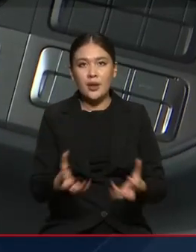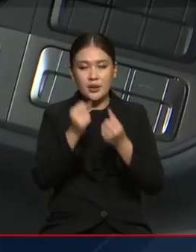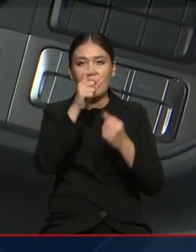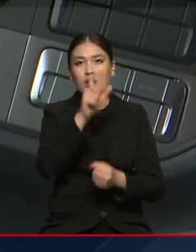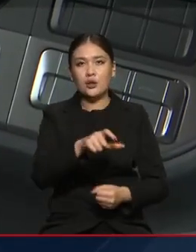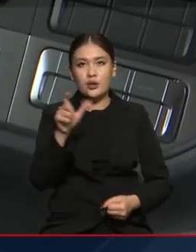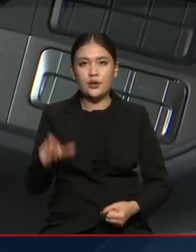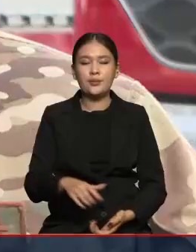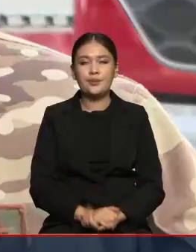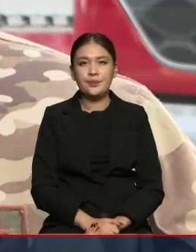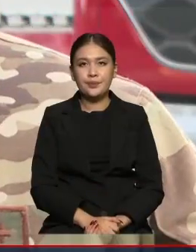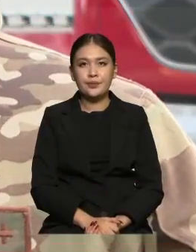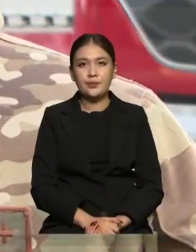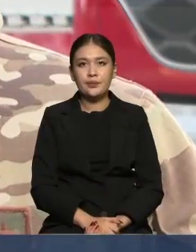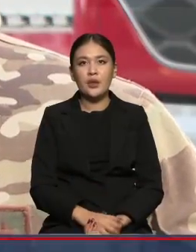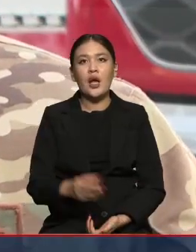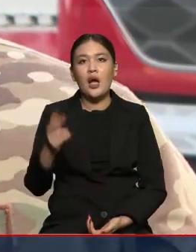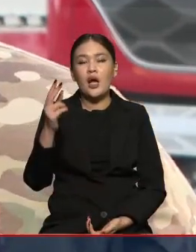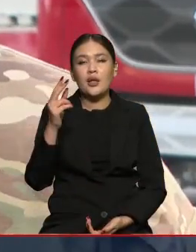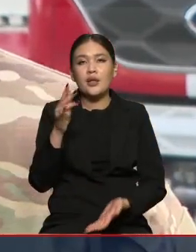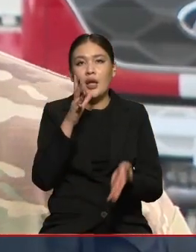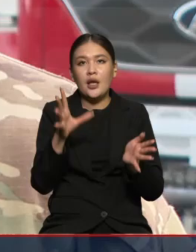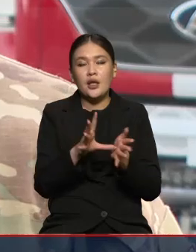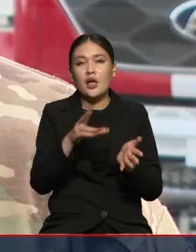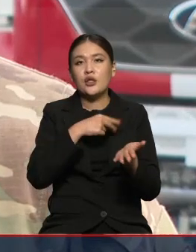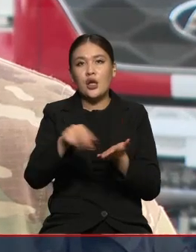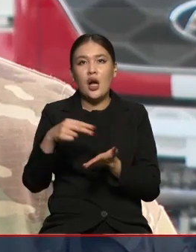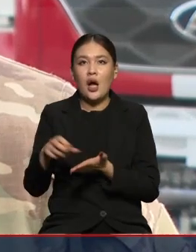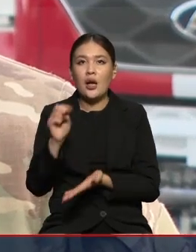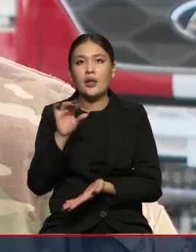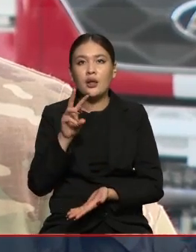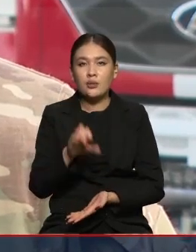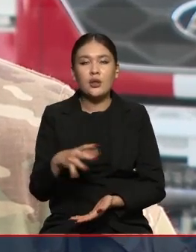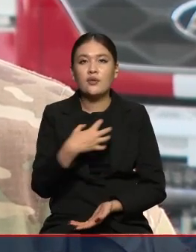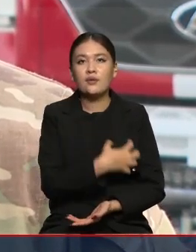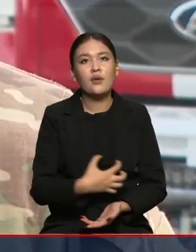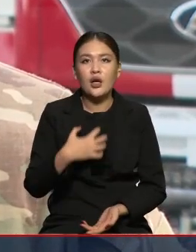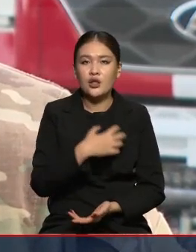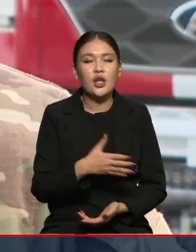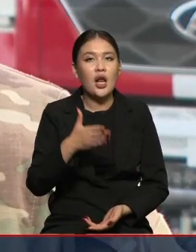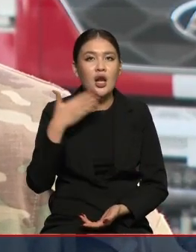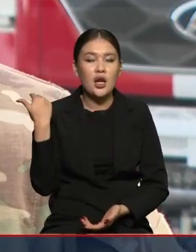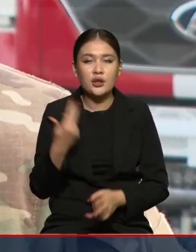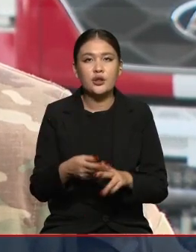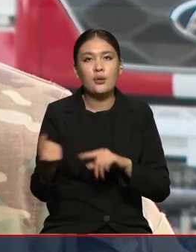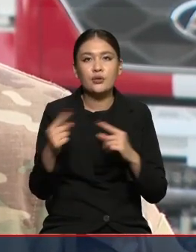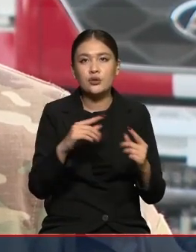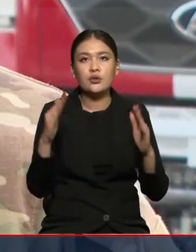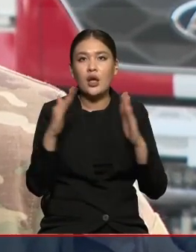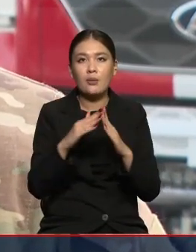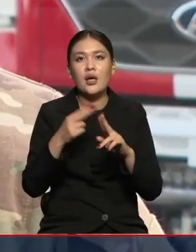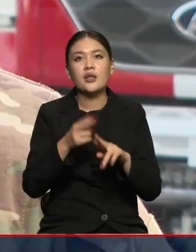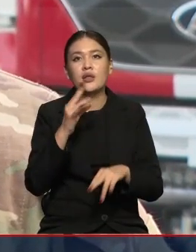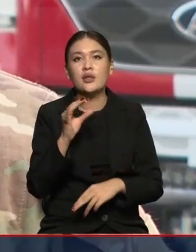в экстренных ситуациях. Технику закупили при поддержке акимата. Очень важно, что на них легче маневрировать между домами. А сами